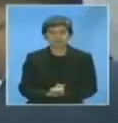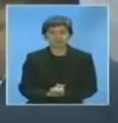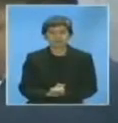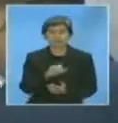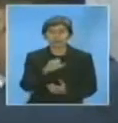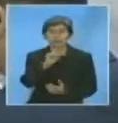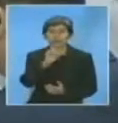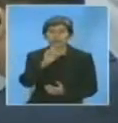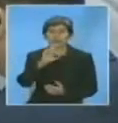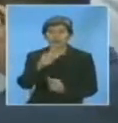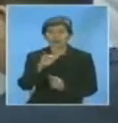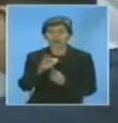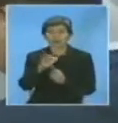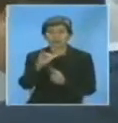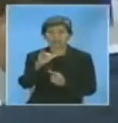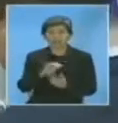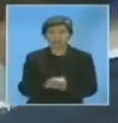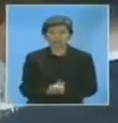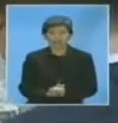สุรชัย